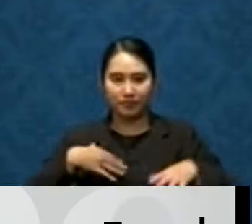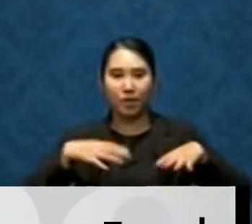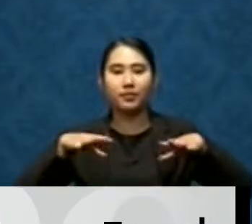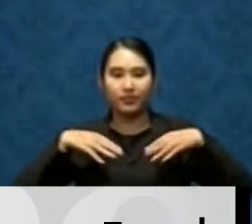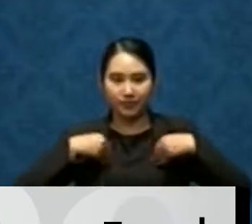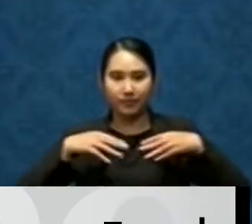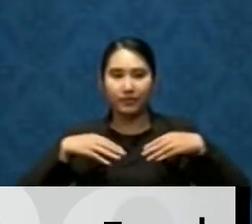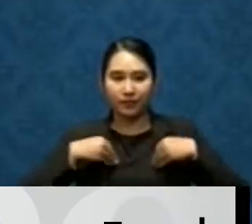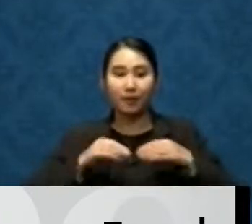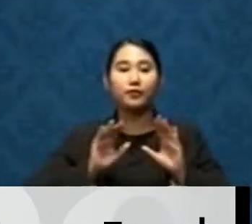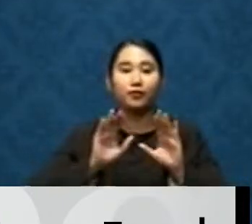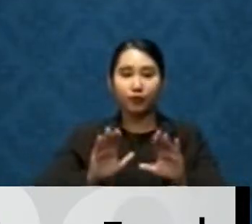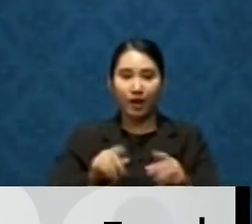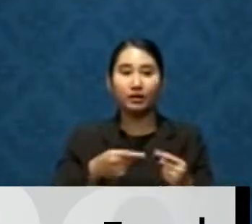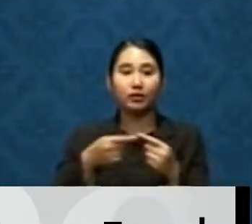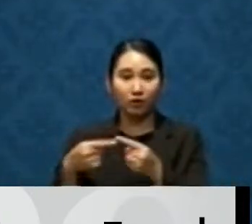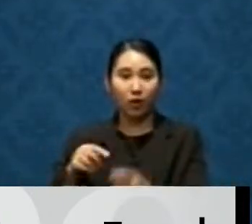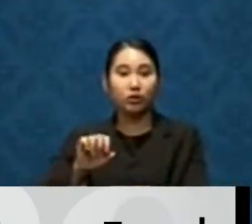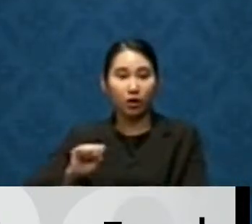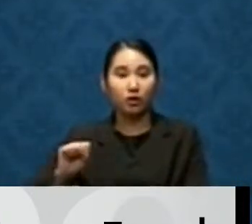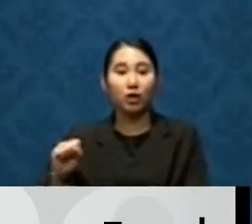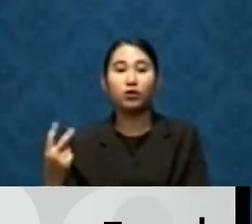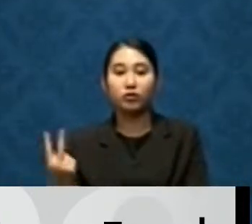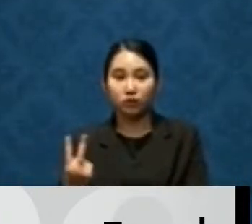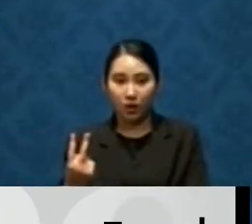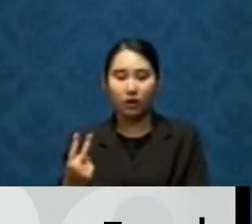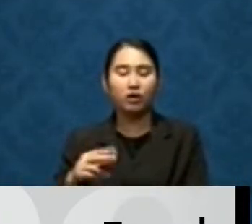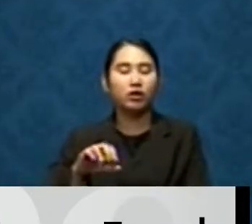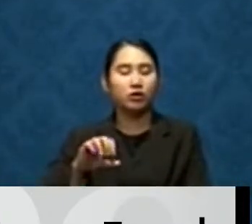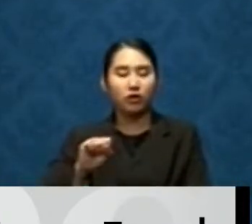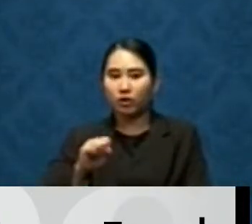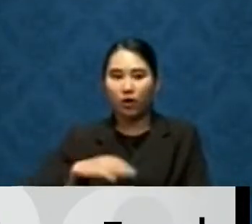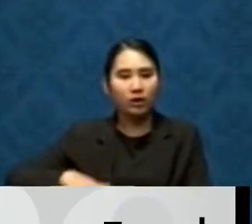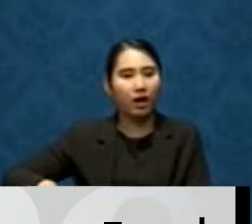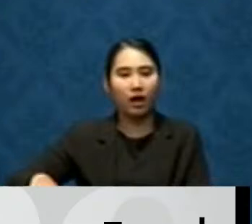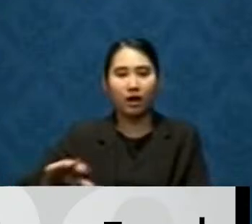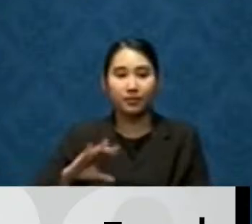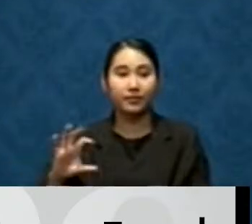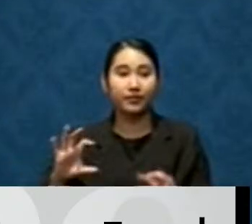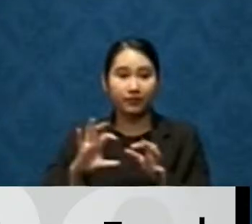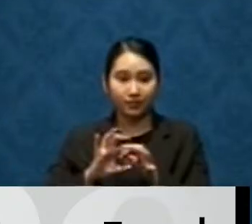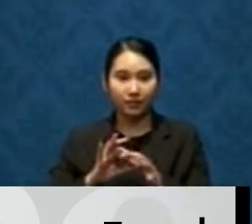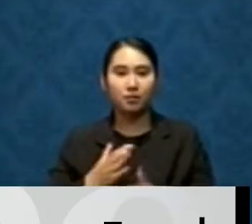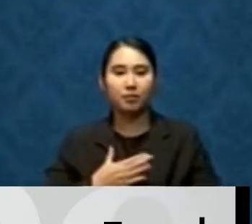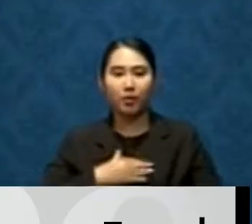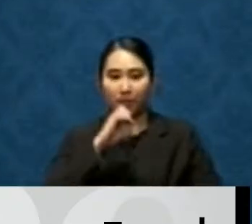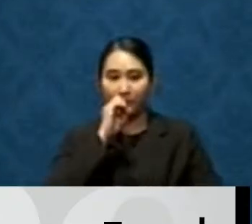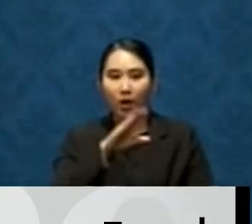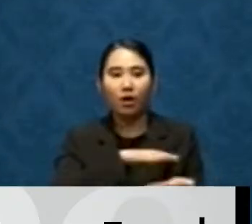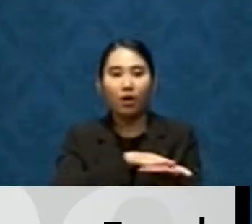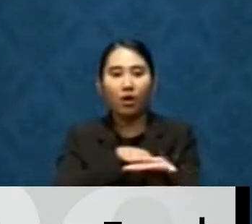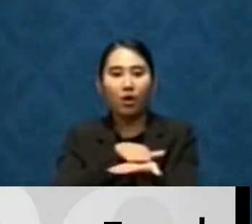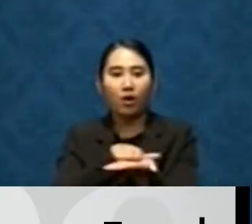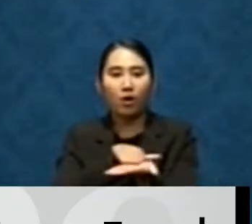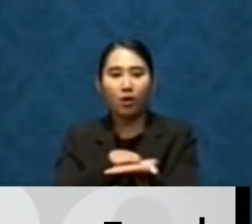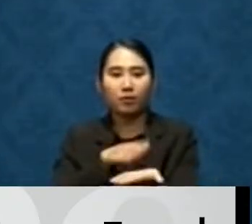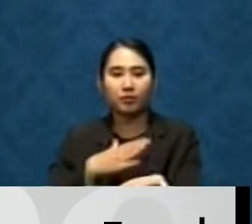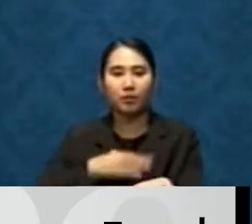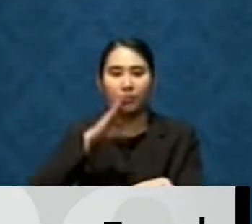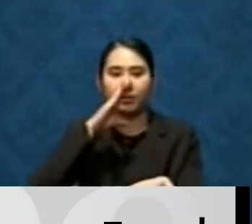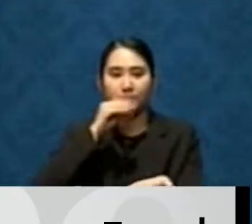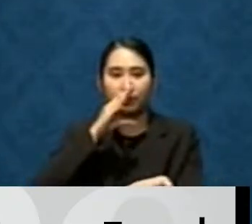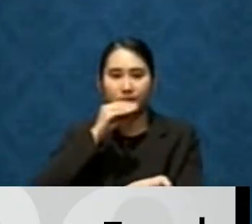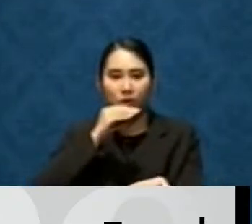ประธานฝากไปถึงท่านสมาชิกทั้งสองท่านและทุกๆท่านที่เกี่ยวข้องด้วยว่าผมขอกราบขออภัยในสิ่งที่ผมพูดขึ้น